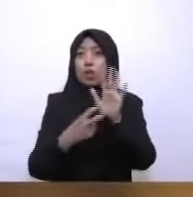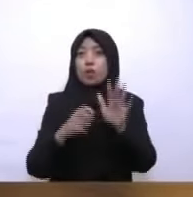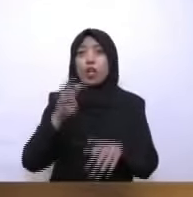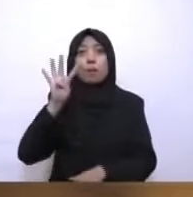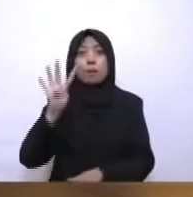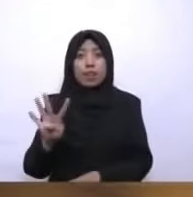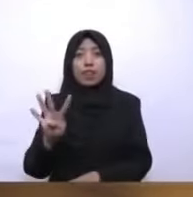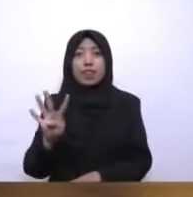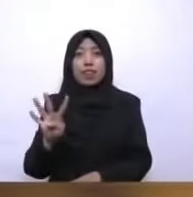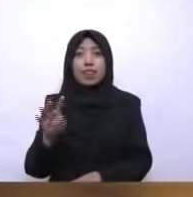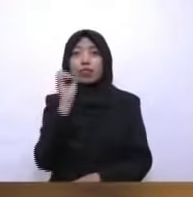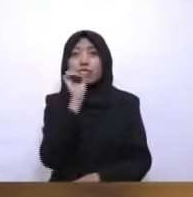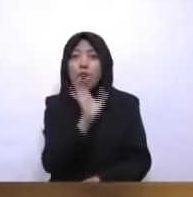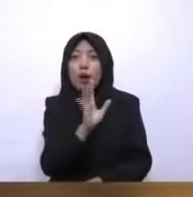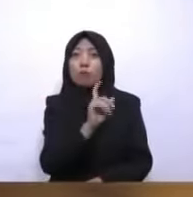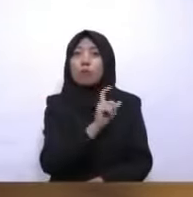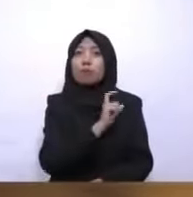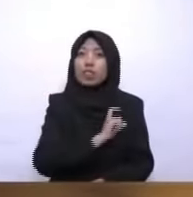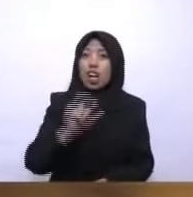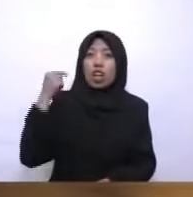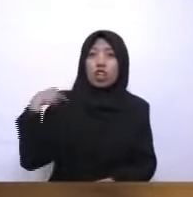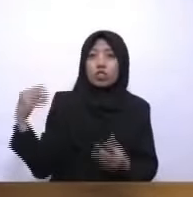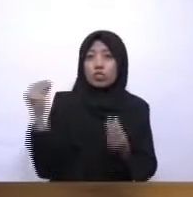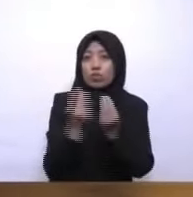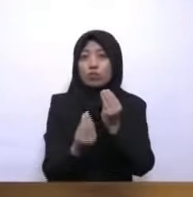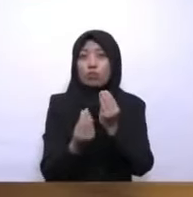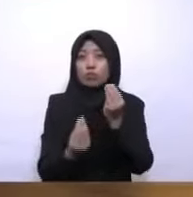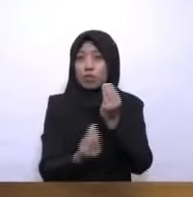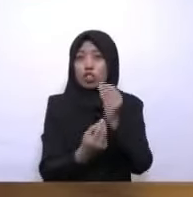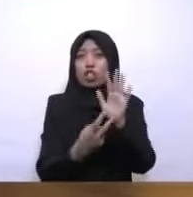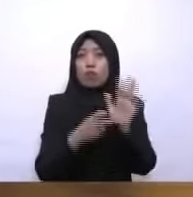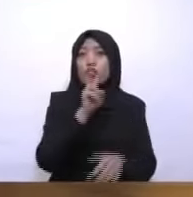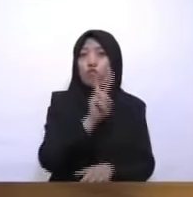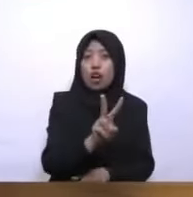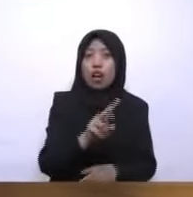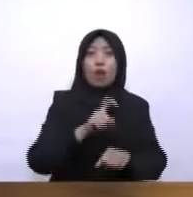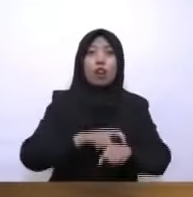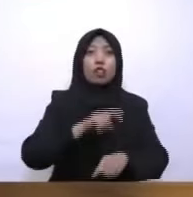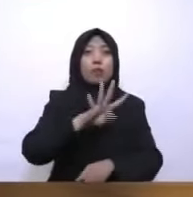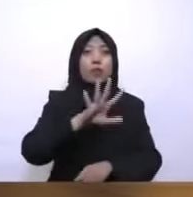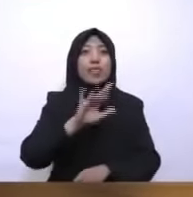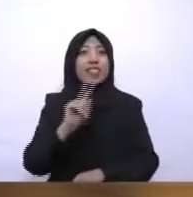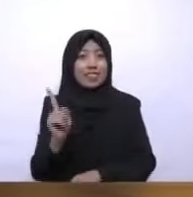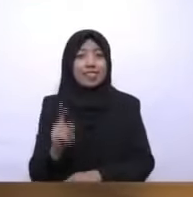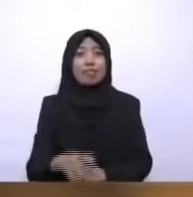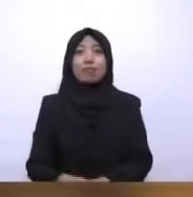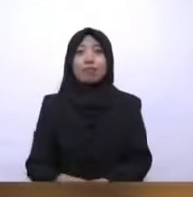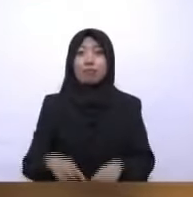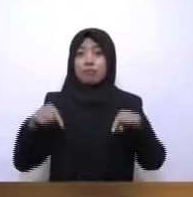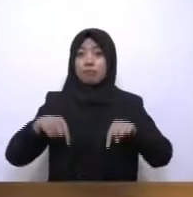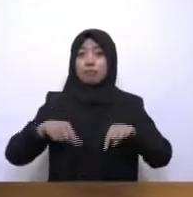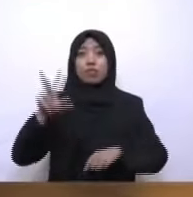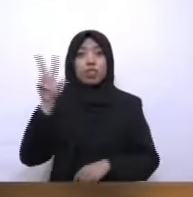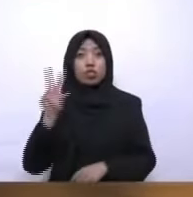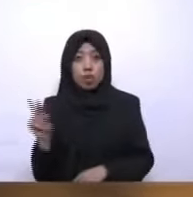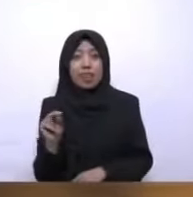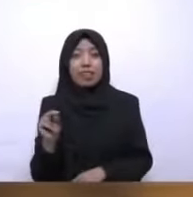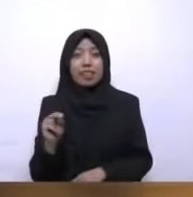4 untuk menanggapi jawaban Cawagub nomor urut 2. Waktu Anda 45 detik. Di Jawa Barat juga